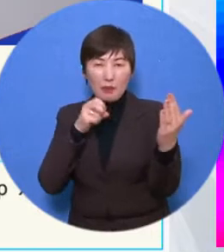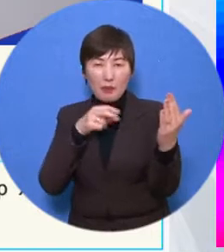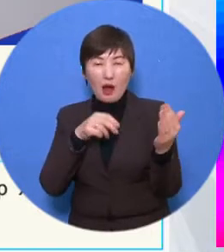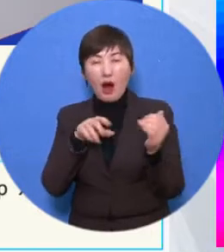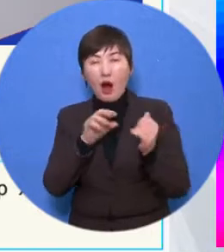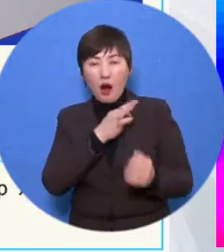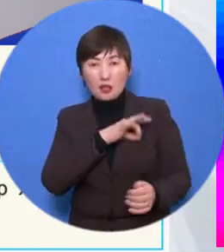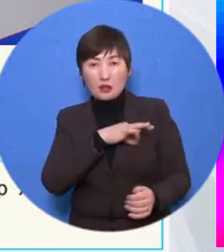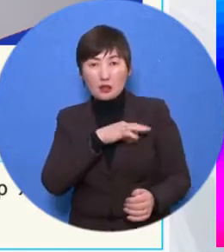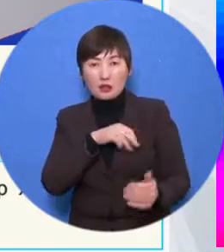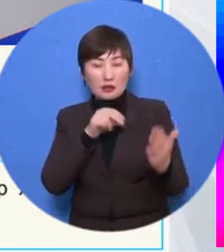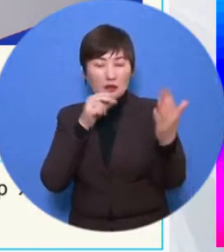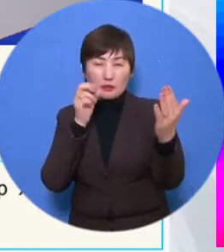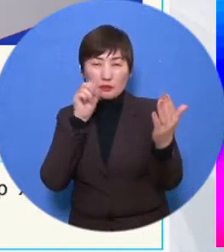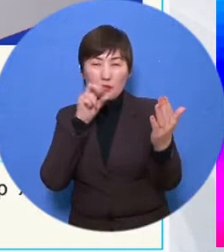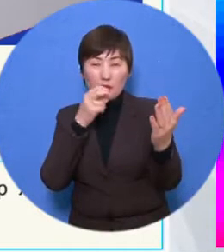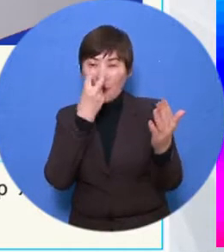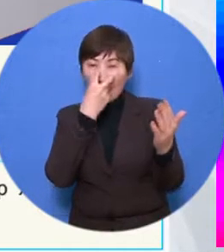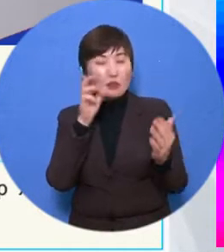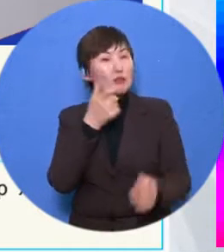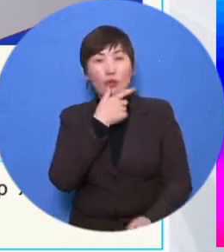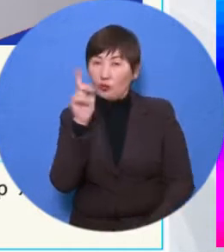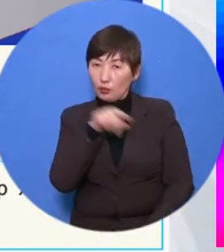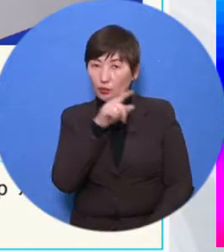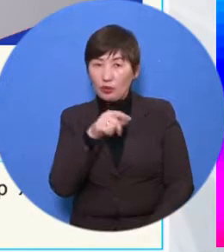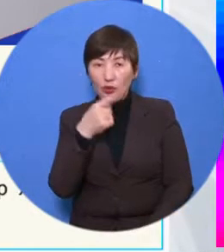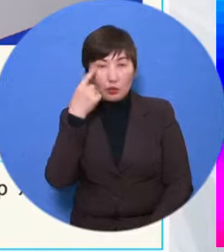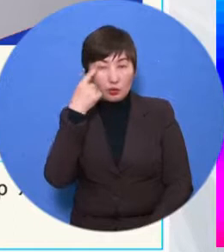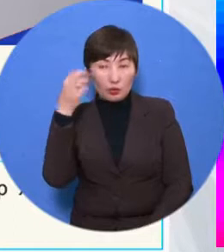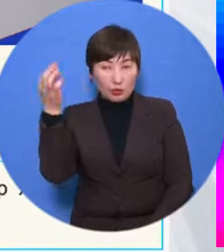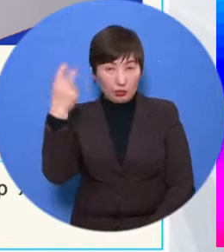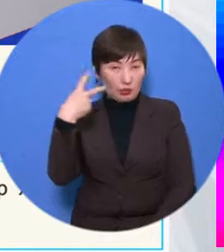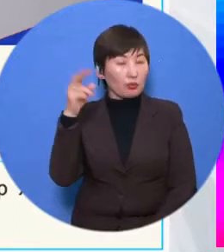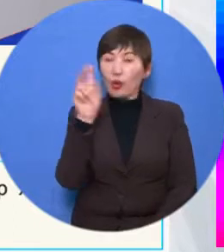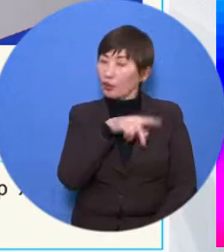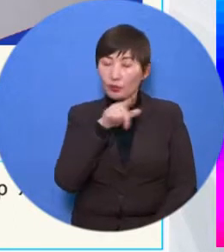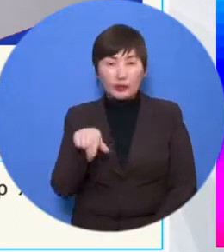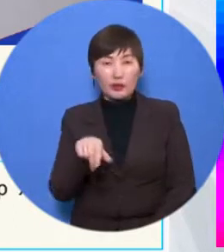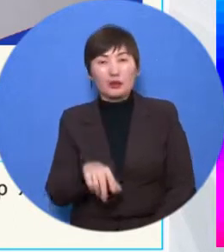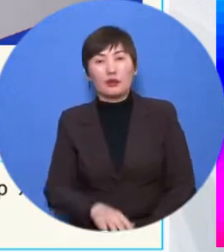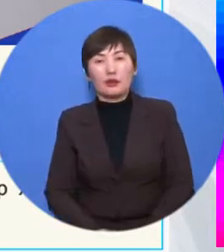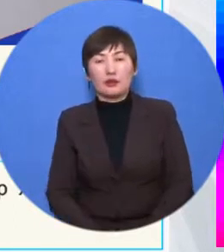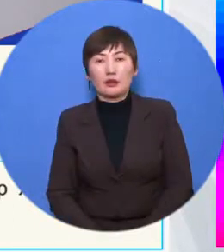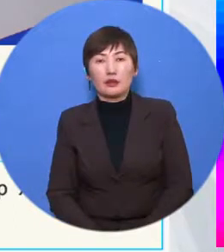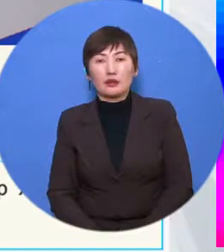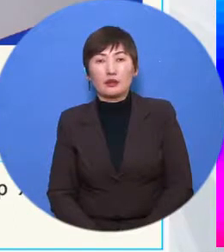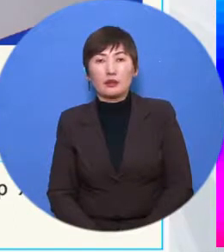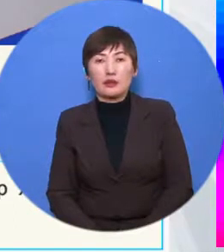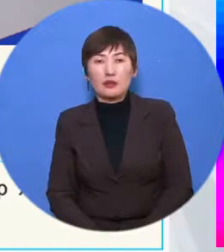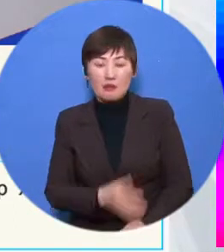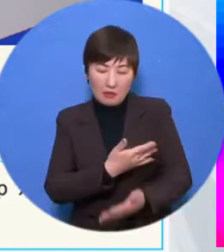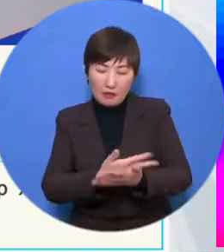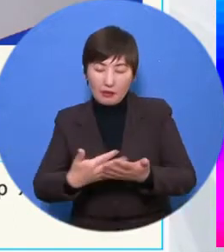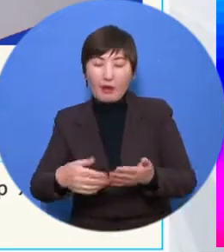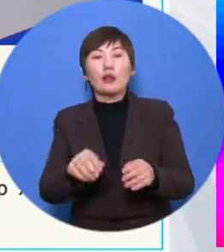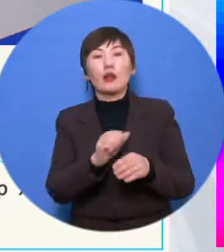түүнээс гарсан гэрлийг их зурдаас нь харж болохгүй. Хин нэгний нүд рүү тусгаж болохгүй. За, хэрэглэгтгүүнээ